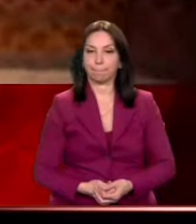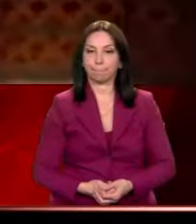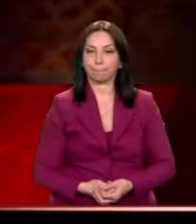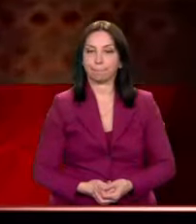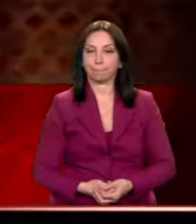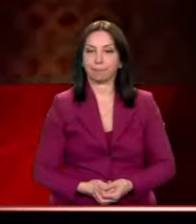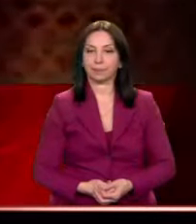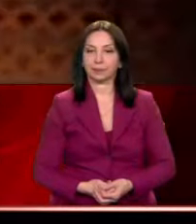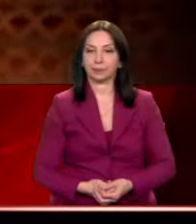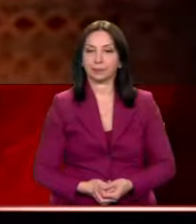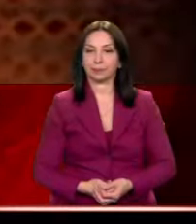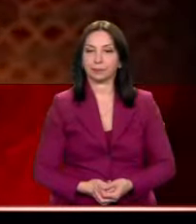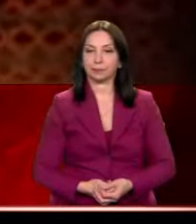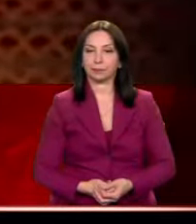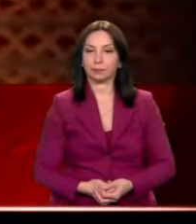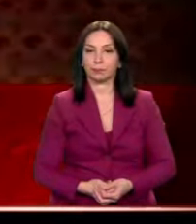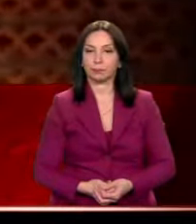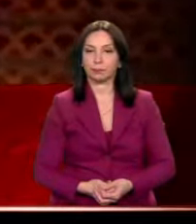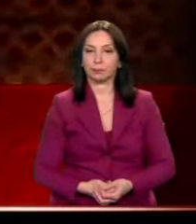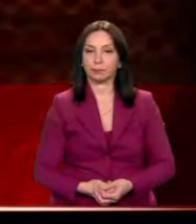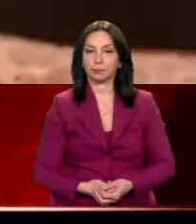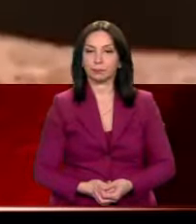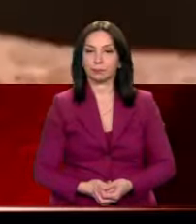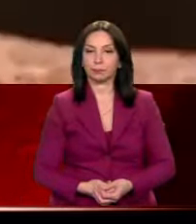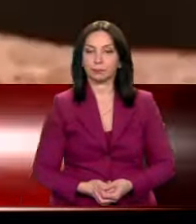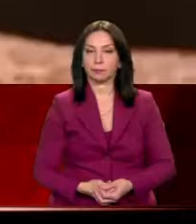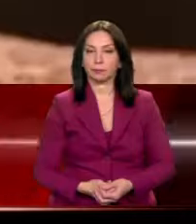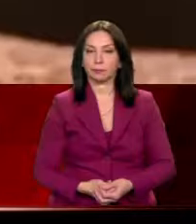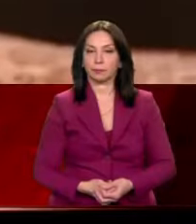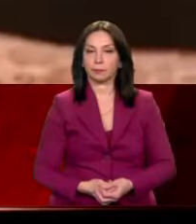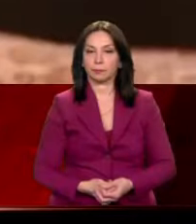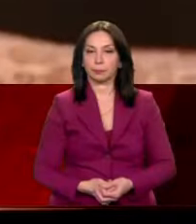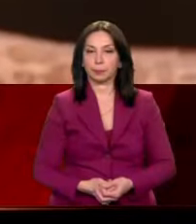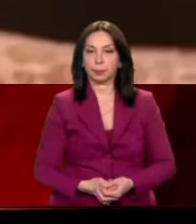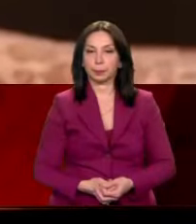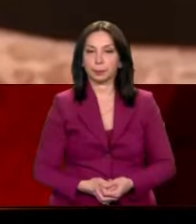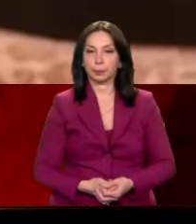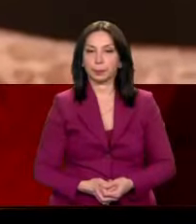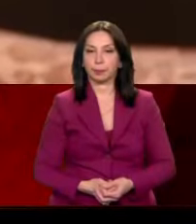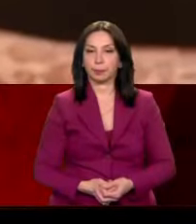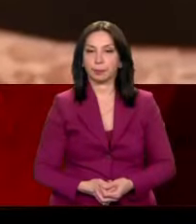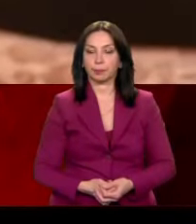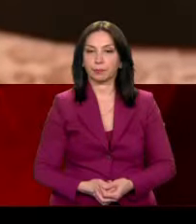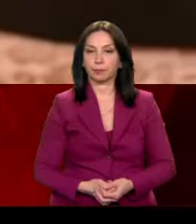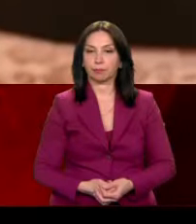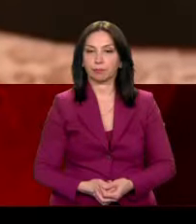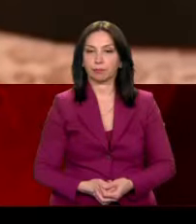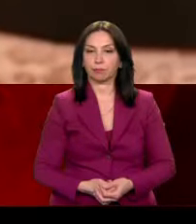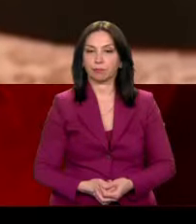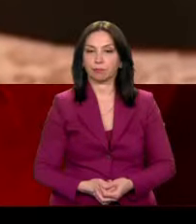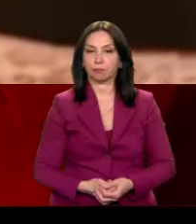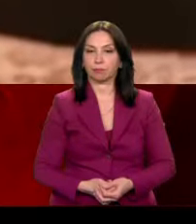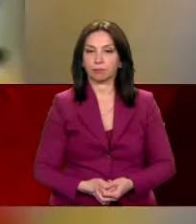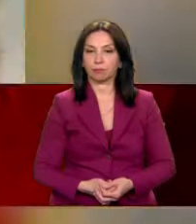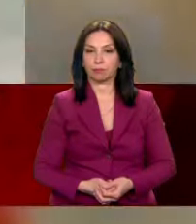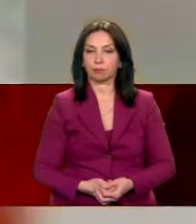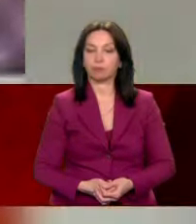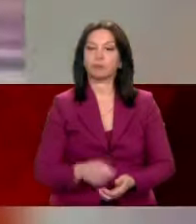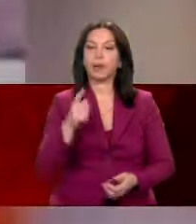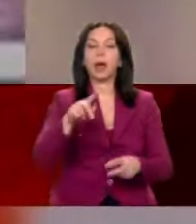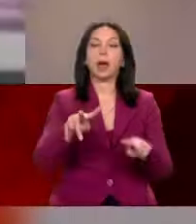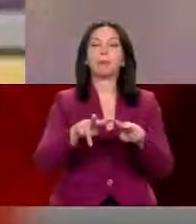ya? Ah ulan ne yapsan ulan? Ne yapsan ulan? Ya Yeşilçam, Yeşilçam olalı. Böyle bir cinayet, böyle bir işkence